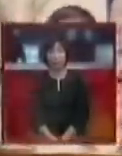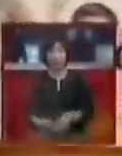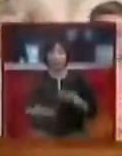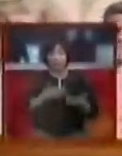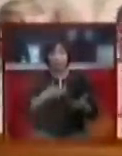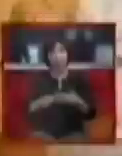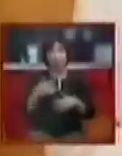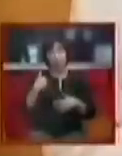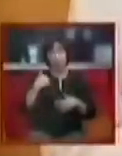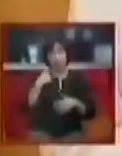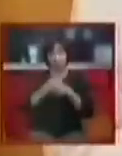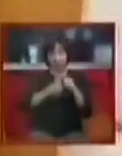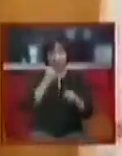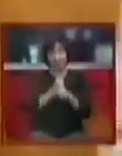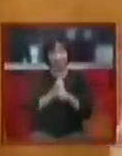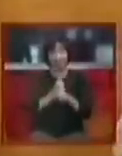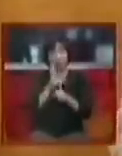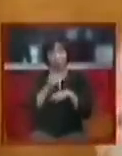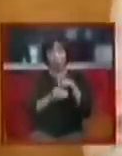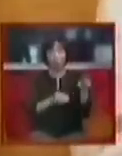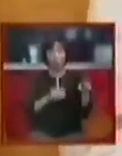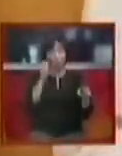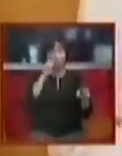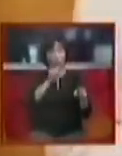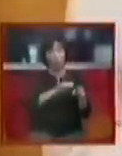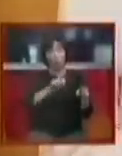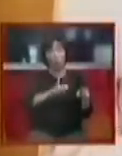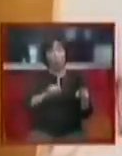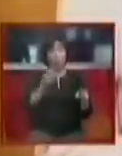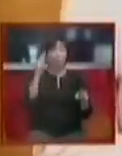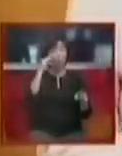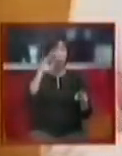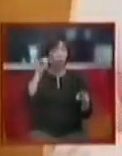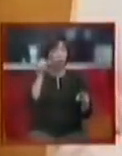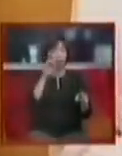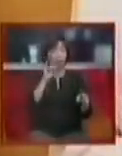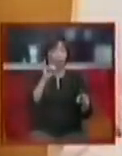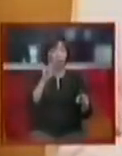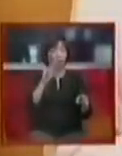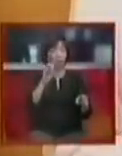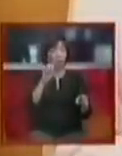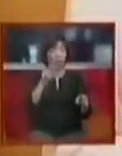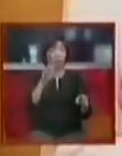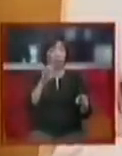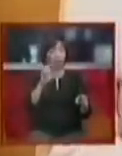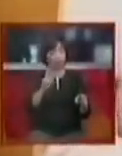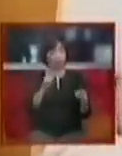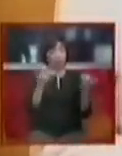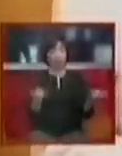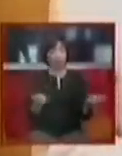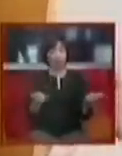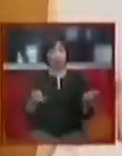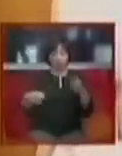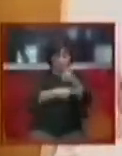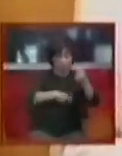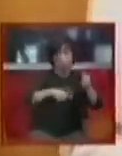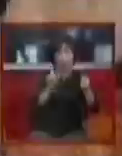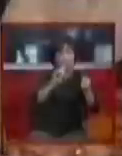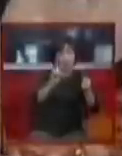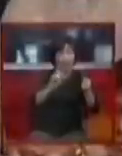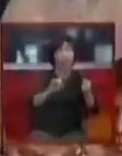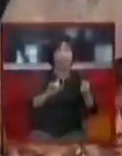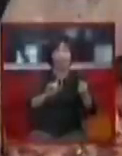Kahit wala pang isang taon sa pwesto, si Secretary Mon Jimenez, nagagapas na natin ang positibong bunga ng ating